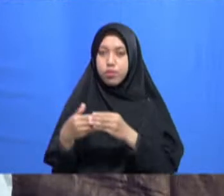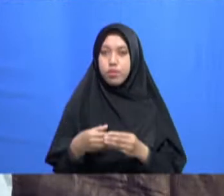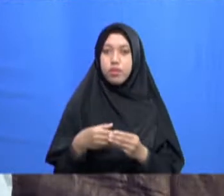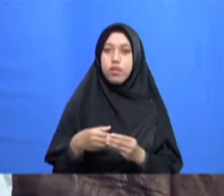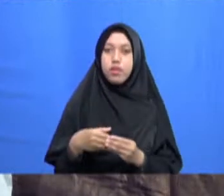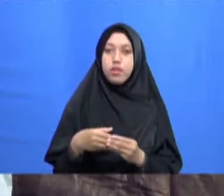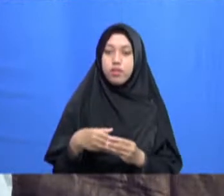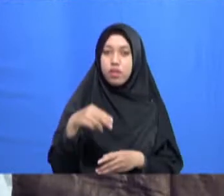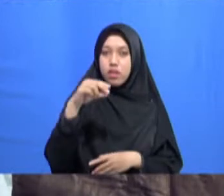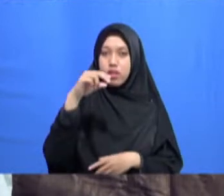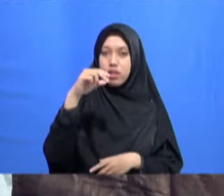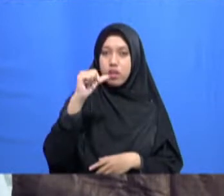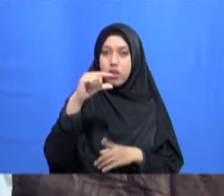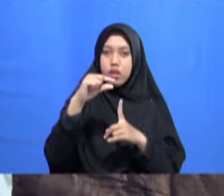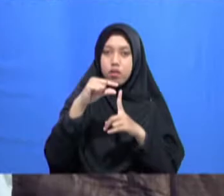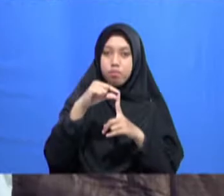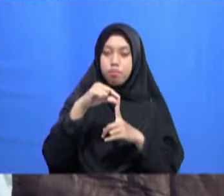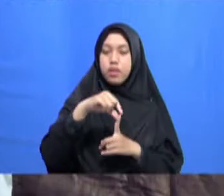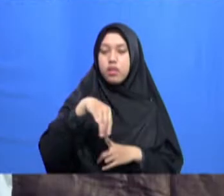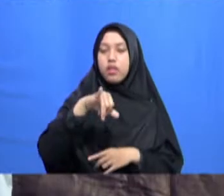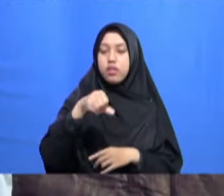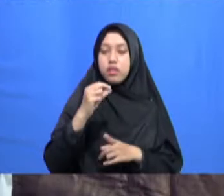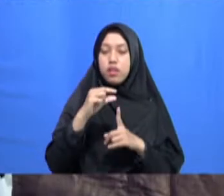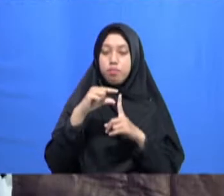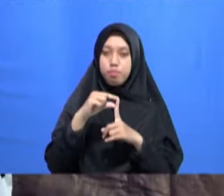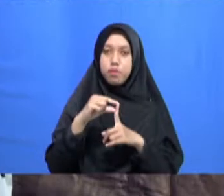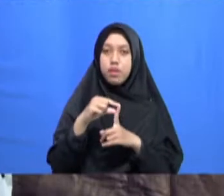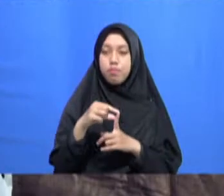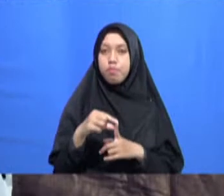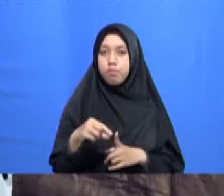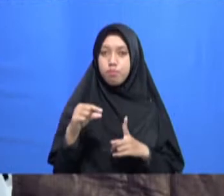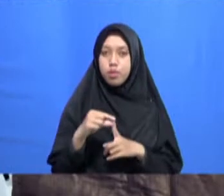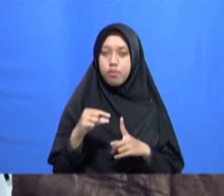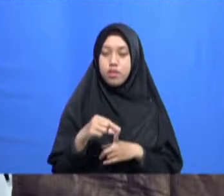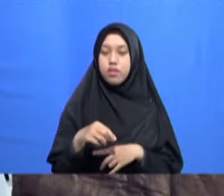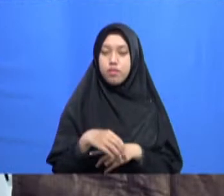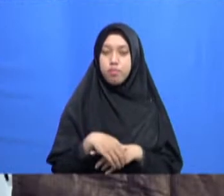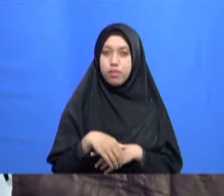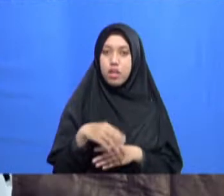Rencana Pembangunan Menengah Daerah Provinsi. Oleh dan sebab itu, dari sisi administratif,